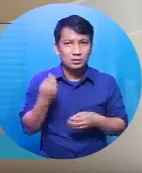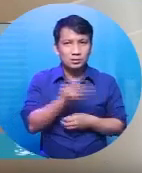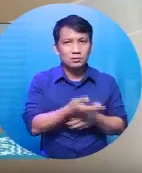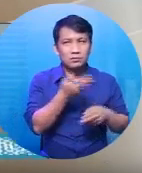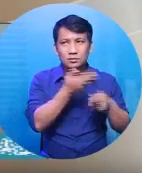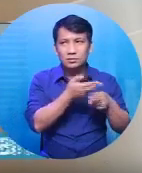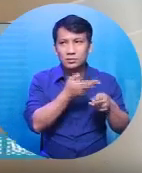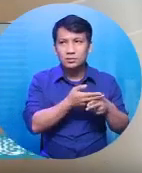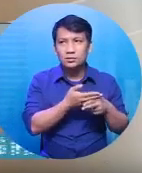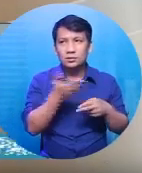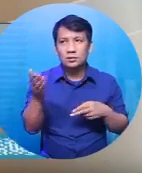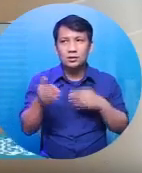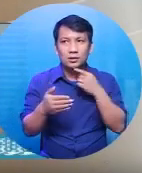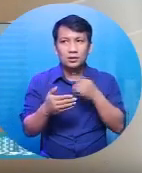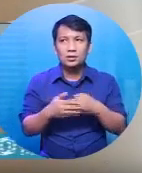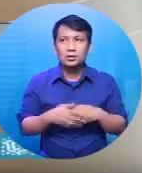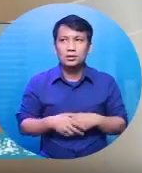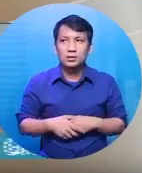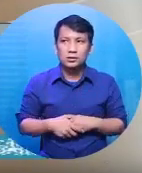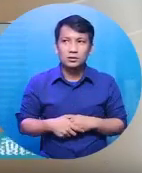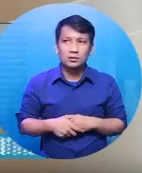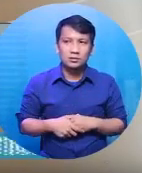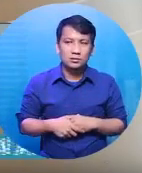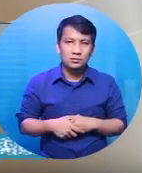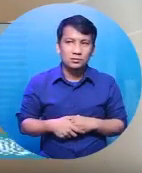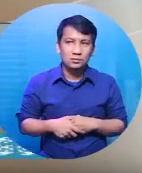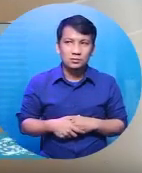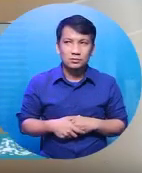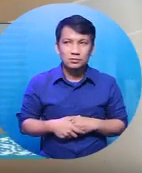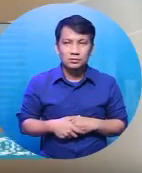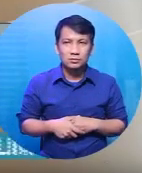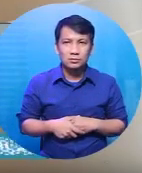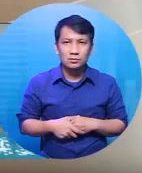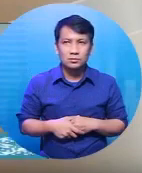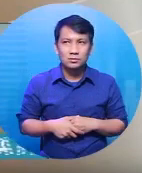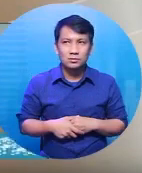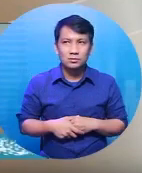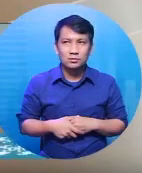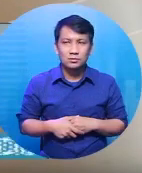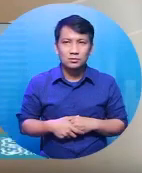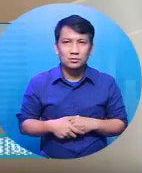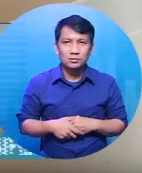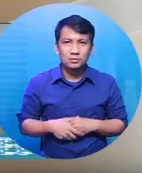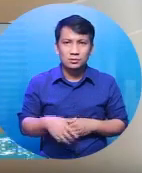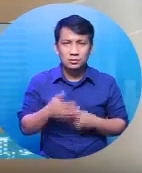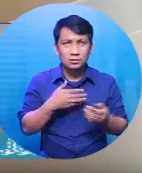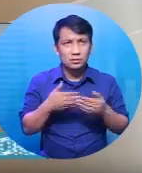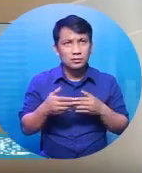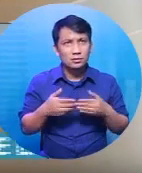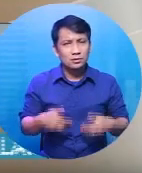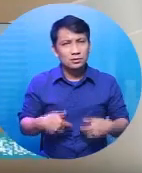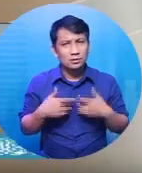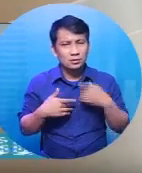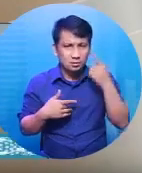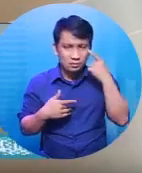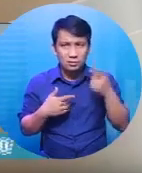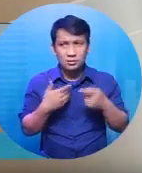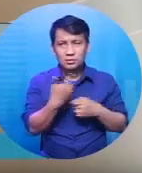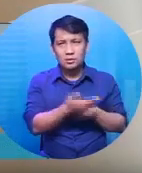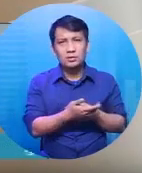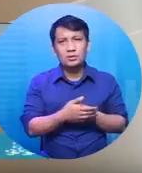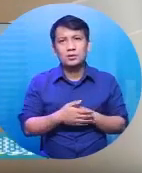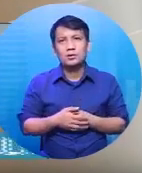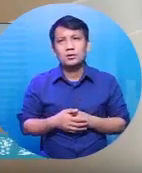her para kung opportunity na makapunta ka sa Amerika, tulungan mo ako. Ngayon lang ako naging okay. Bakit nagsumpa ko?